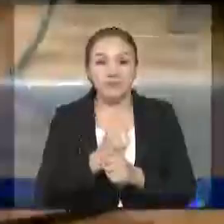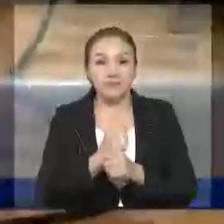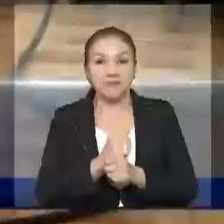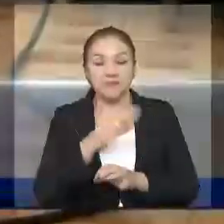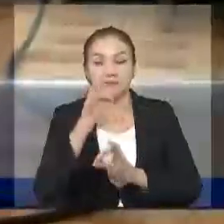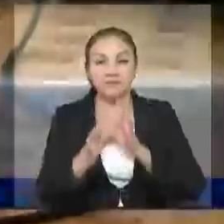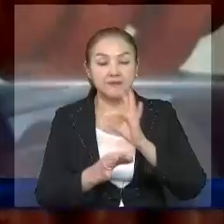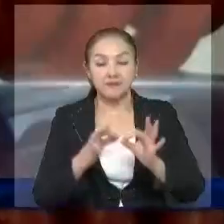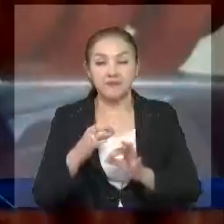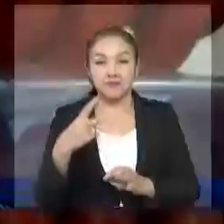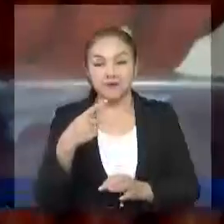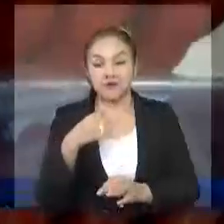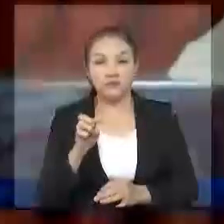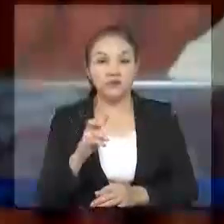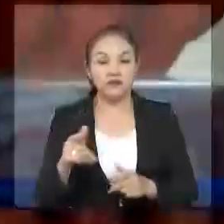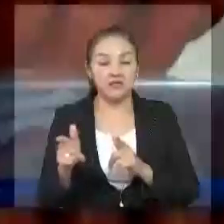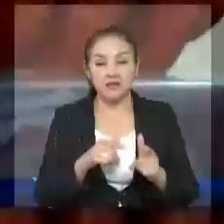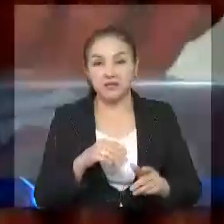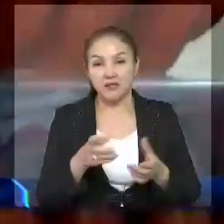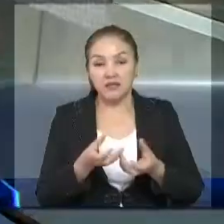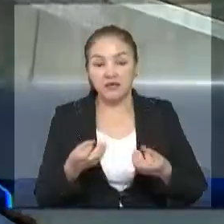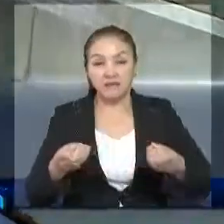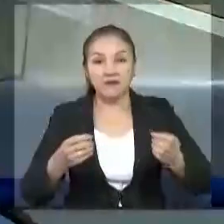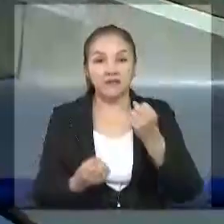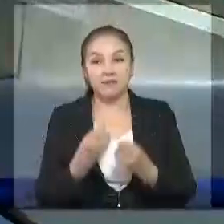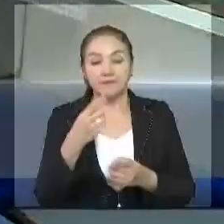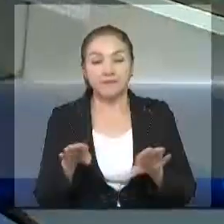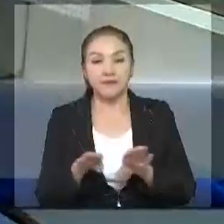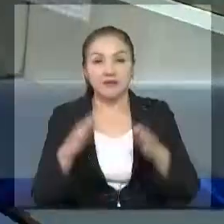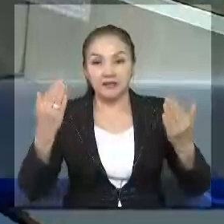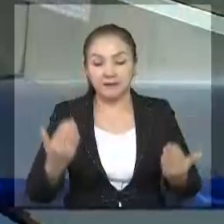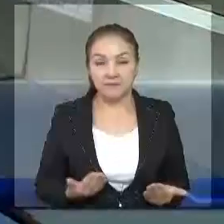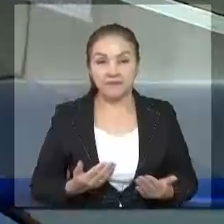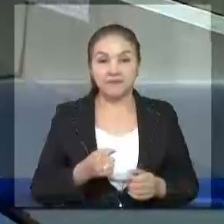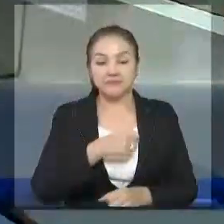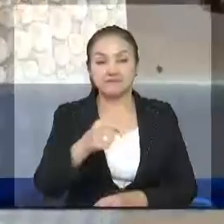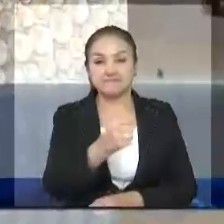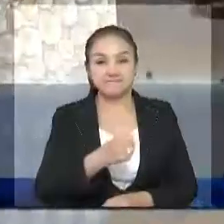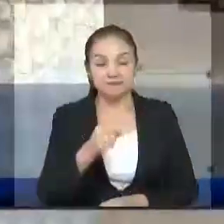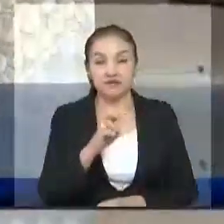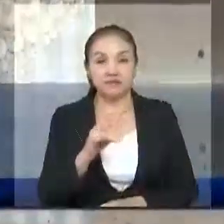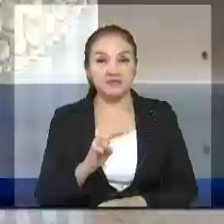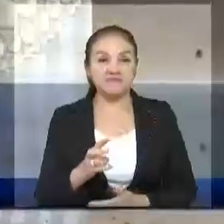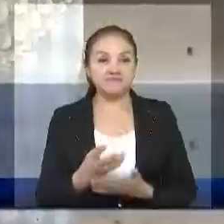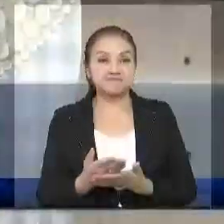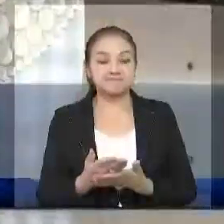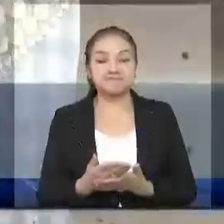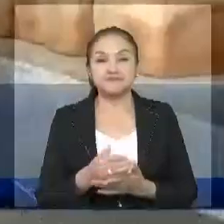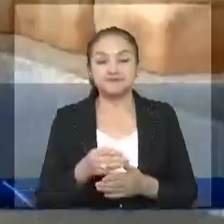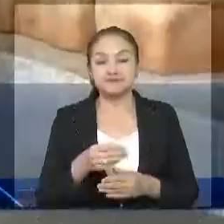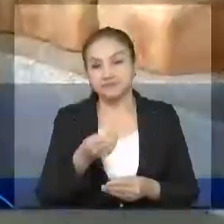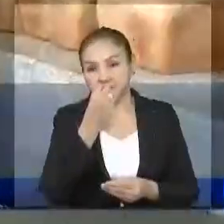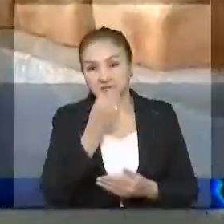Тәулігіне 1 тоннаға дейін дайын шұжық өнімдері шығарылады. Сонымен қатар өңірде диірмен жұмыс істейді. Осы арқылы диқандар аймақта